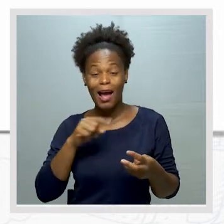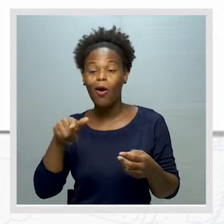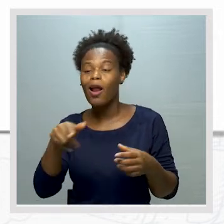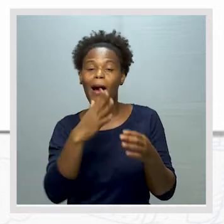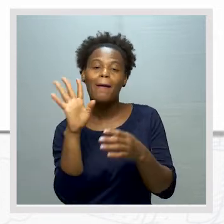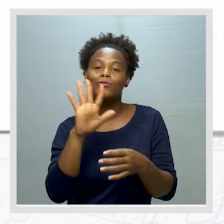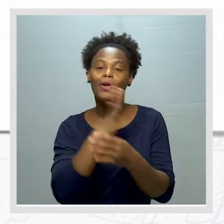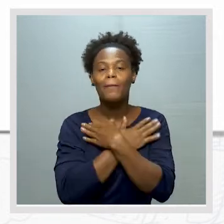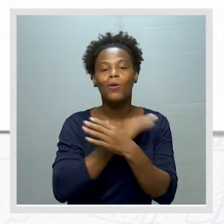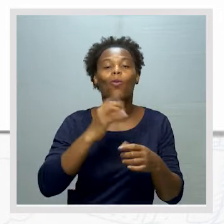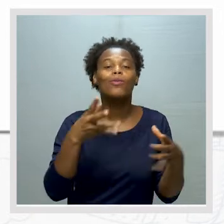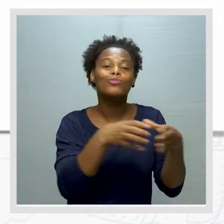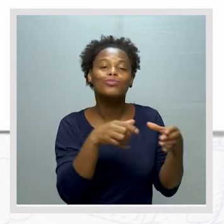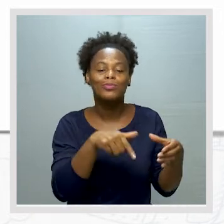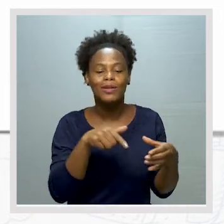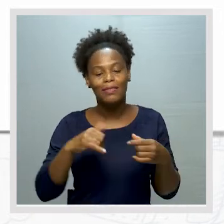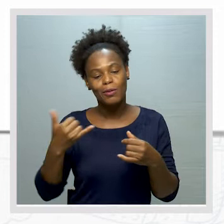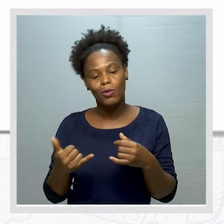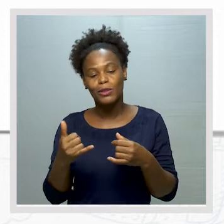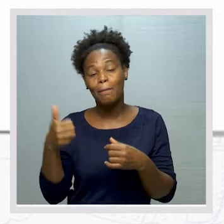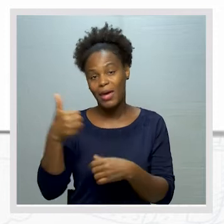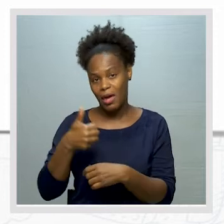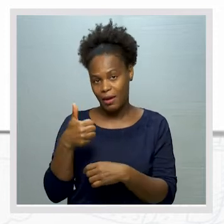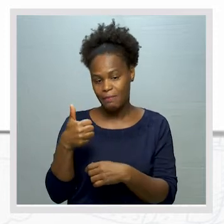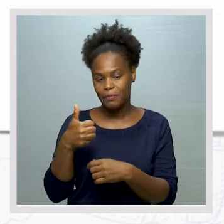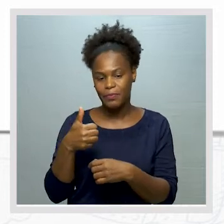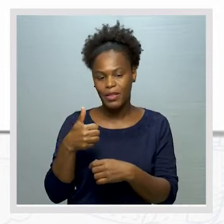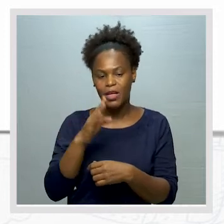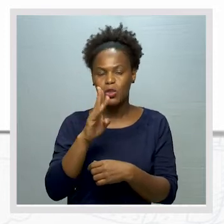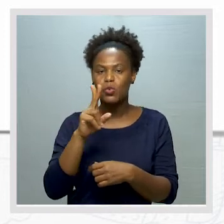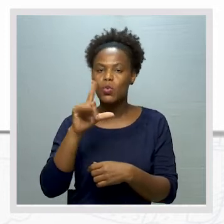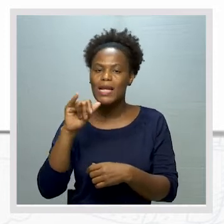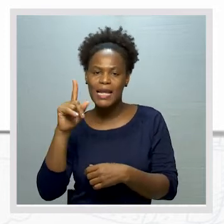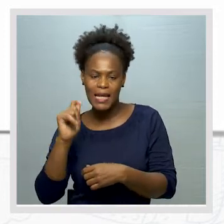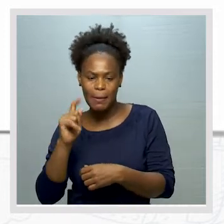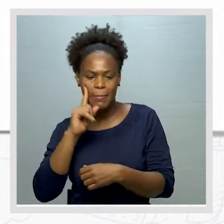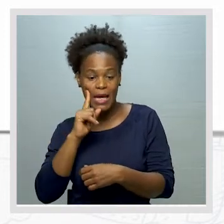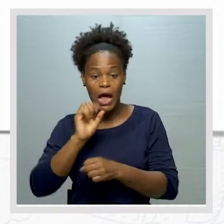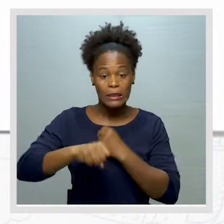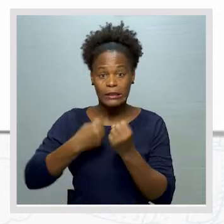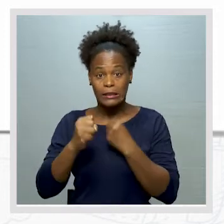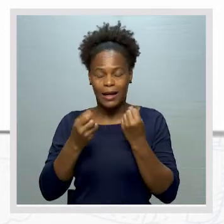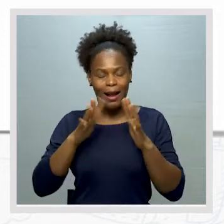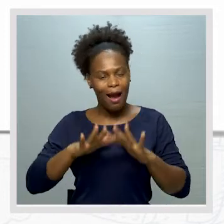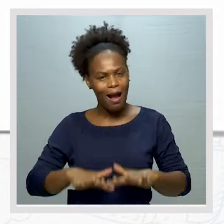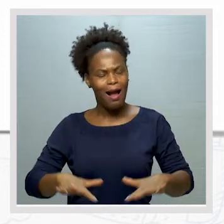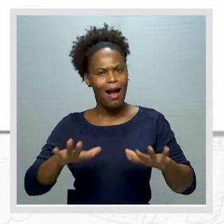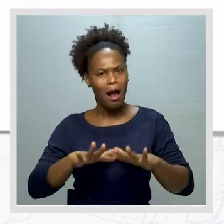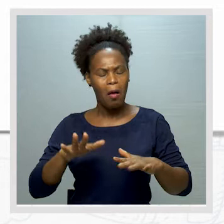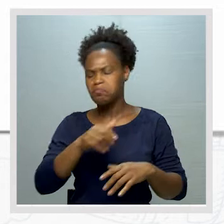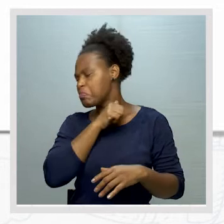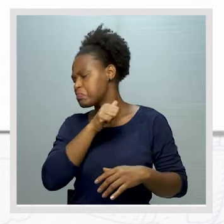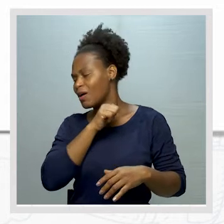C'est bon? Et vous avez en B, Julie est nerveuse, tranquille,